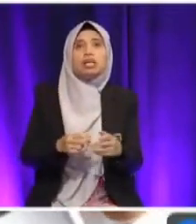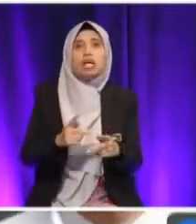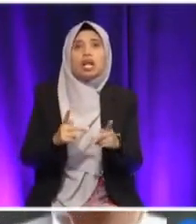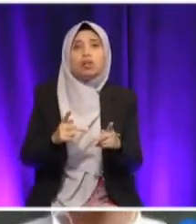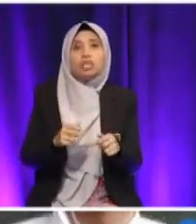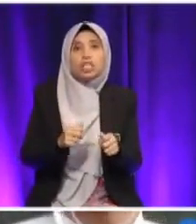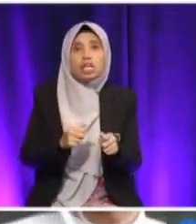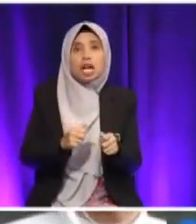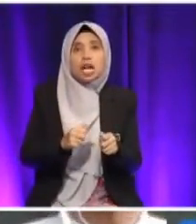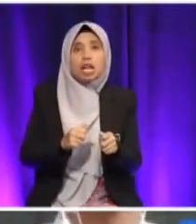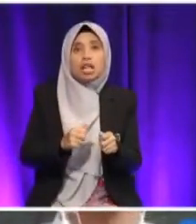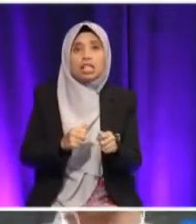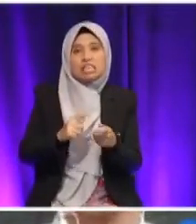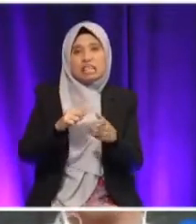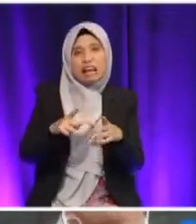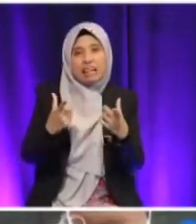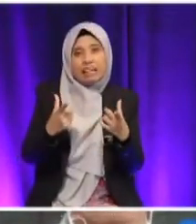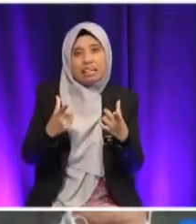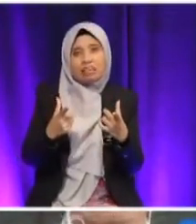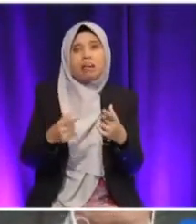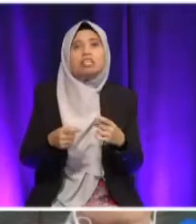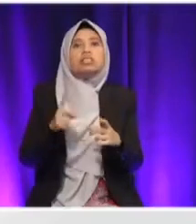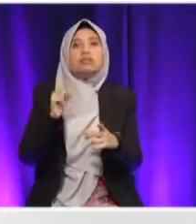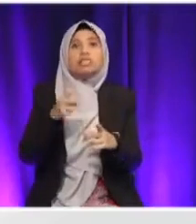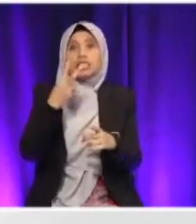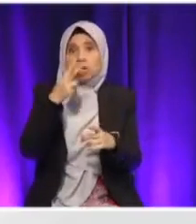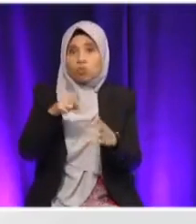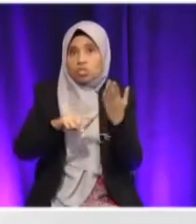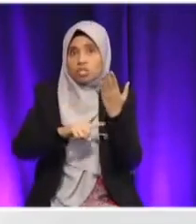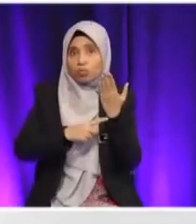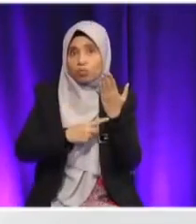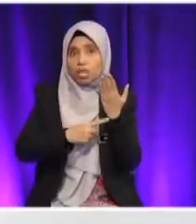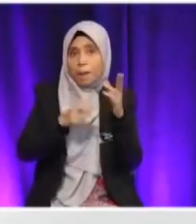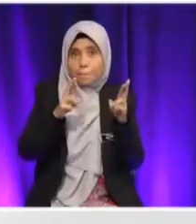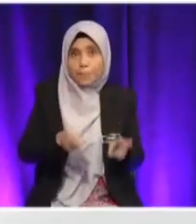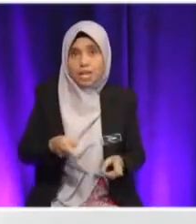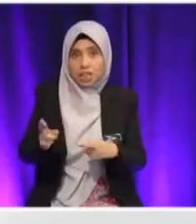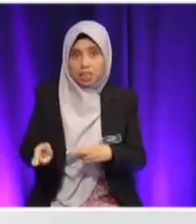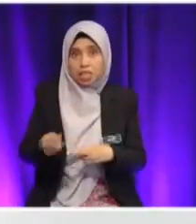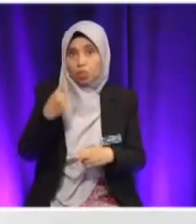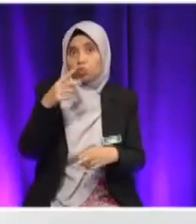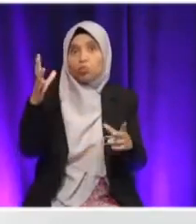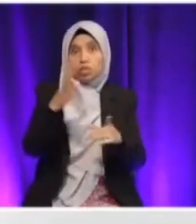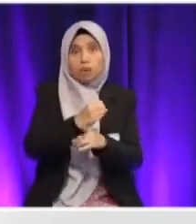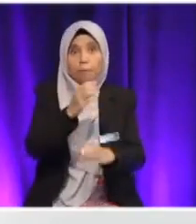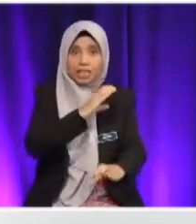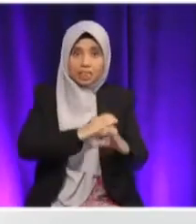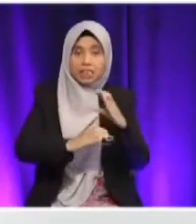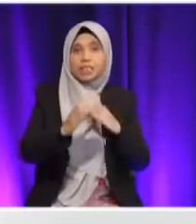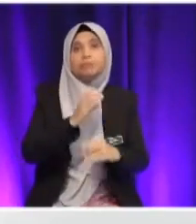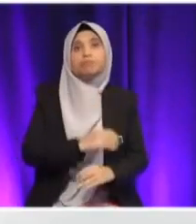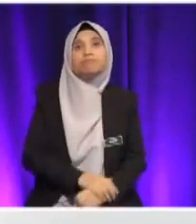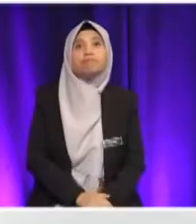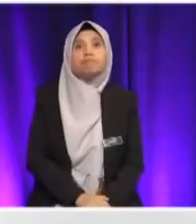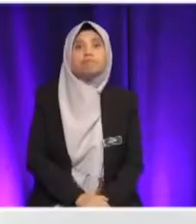Skytree DPD janji dia oke Tengok balik bobot aku kamu nggak jadi dia untuk mencapai cita-cita oke